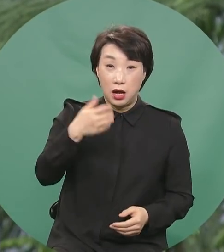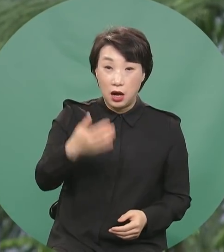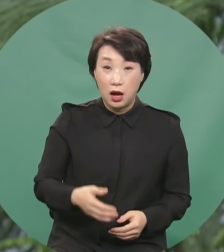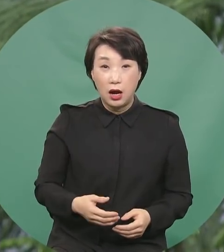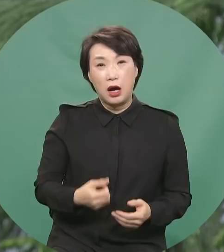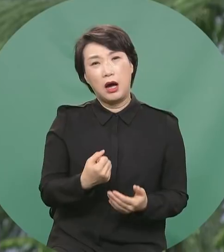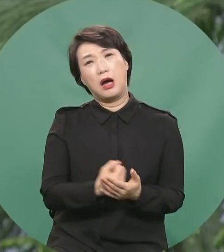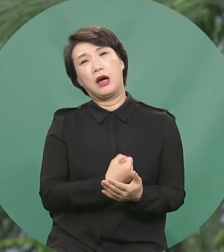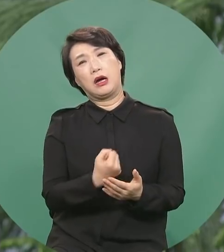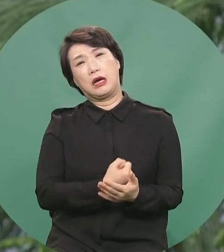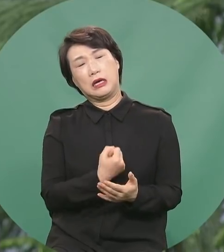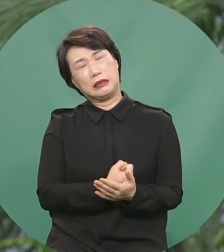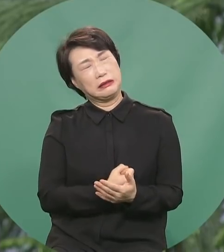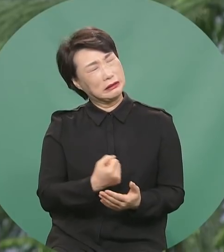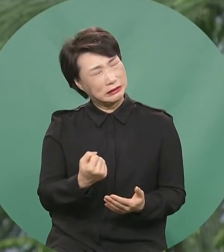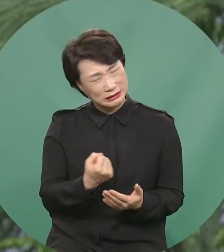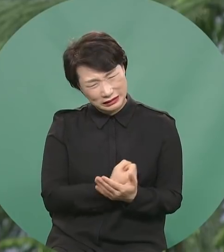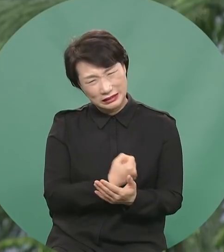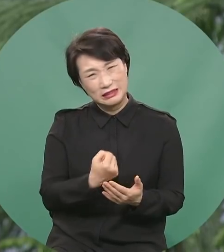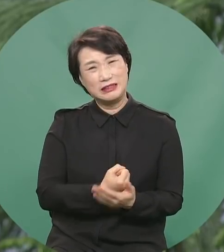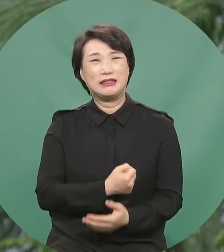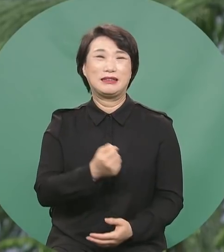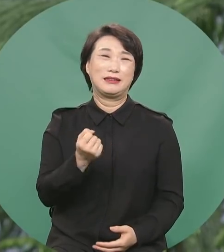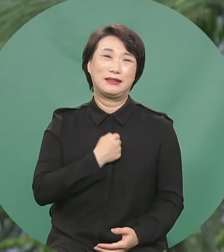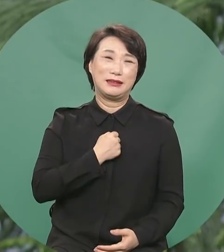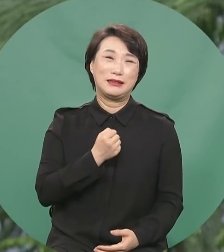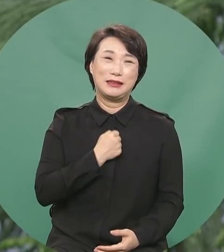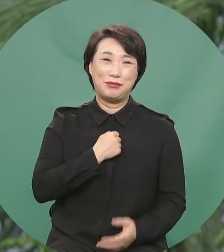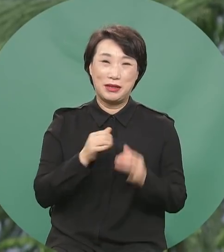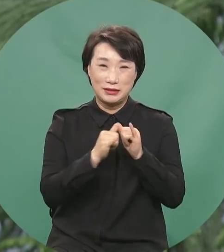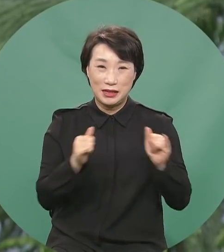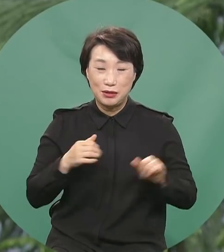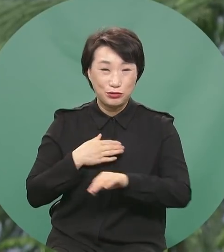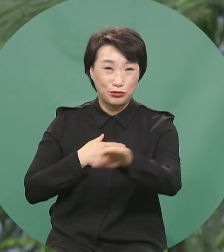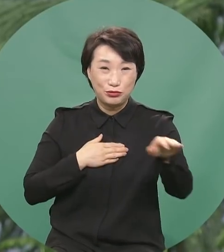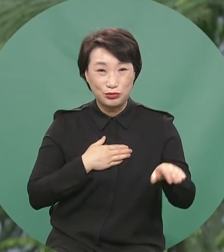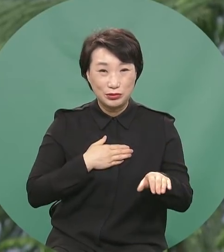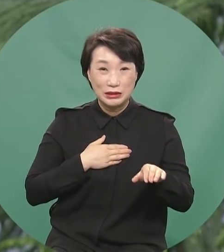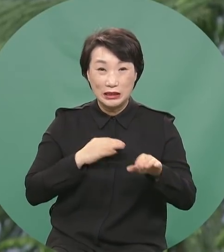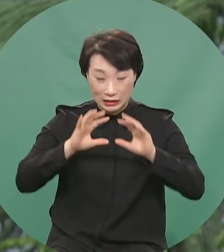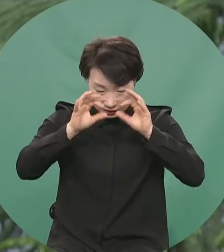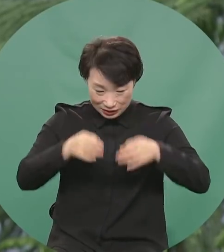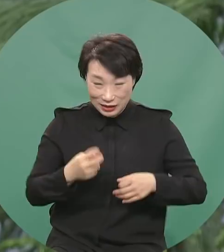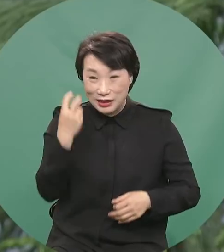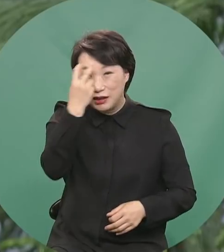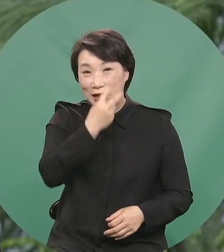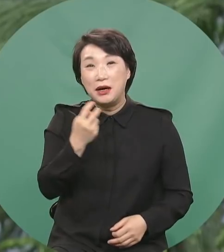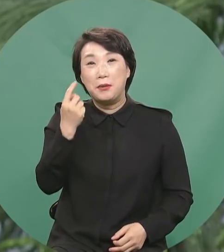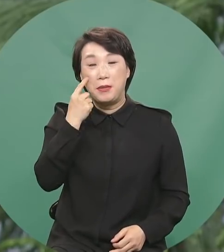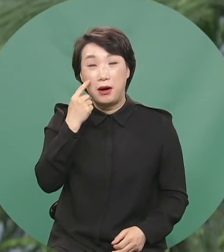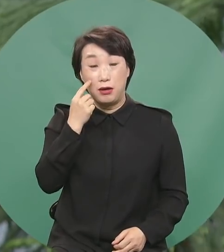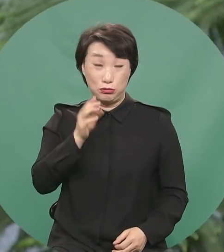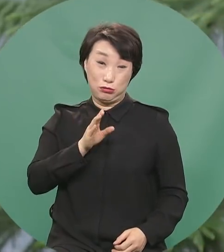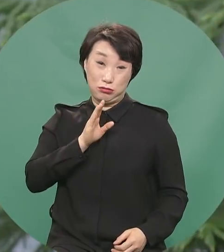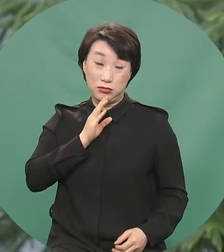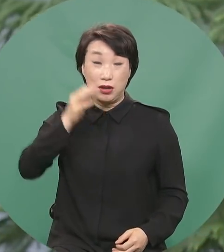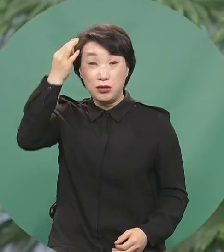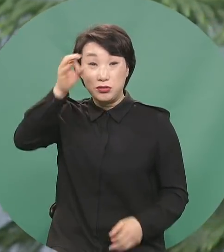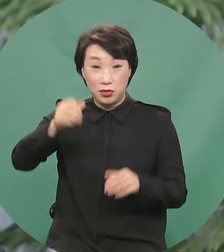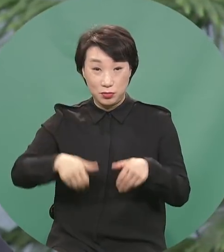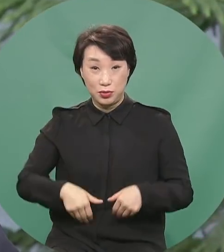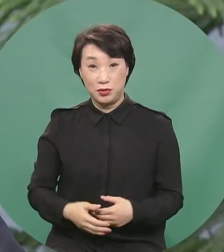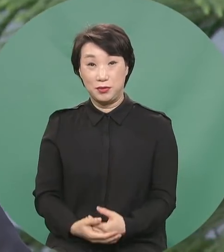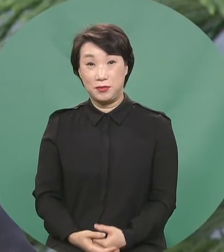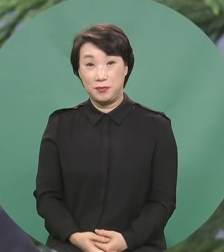참으로 안타깝고 따분한 사람이라는 사실을 우리 스스로 실제로 인정해야